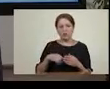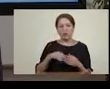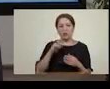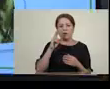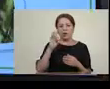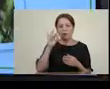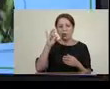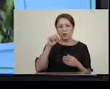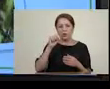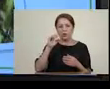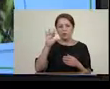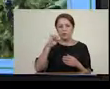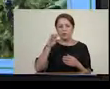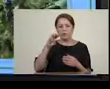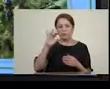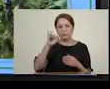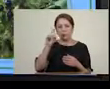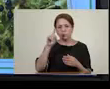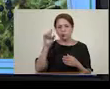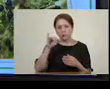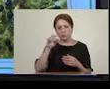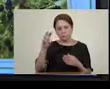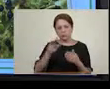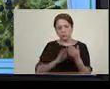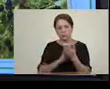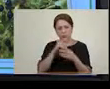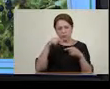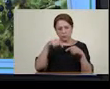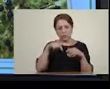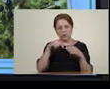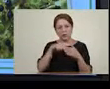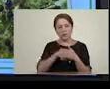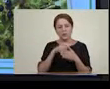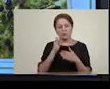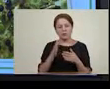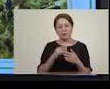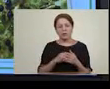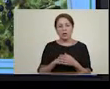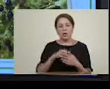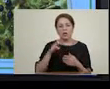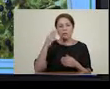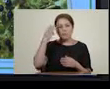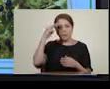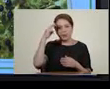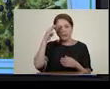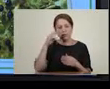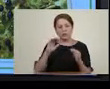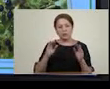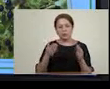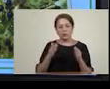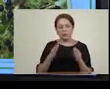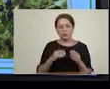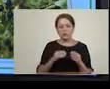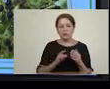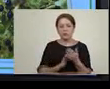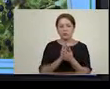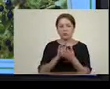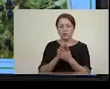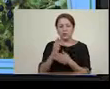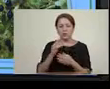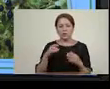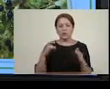jumlasidandir. Yana shu o'rinda aytib o'tishimiz kerakki, madaniy holatdagi yetishtiriladigan tarvuz,